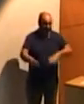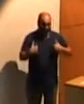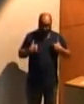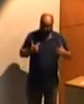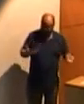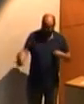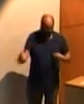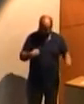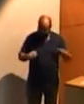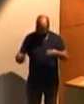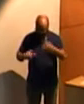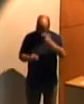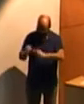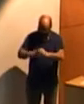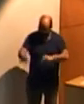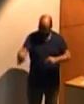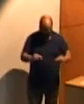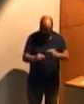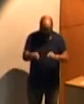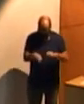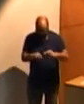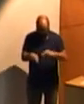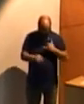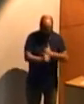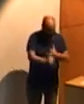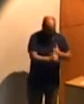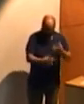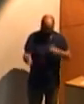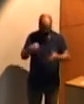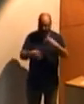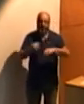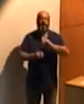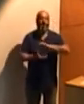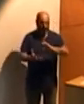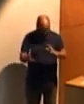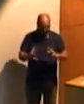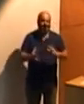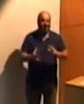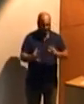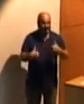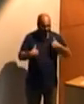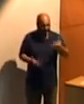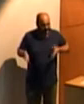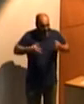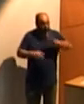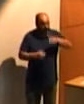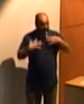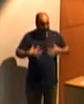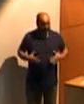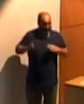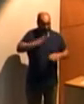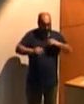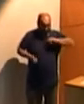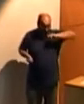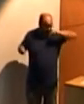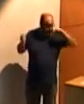comprendre chaque légaux chaque partie de la nature pour me reconstruire jusque me reconstruire physiologiquement c'est ainsi